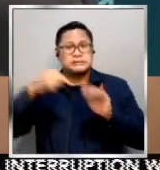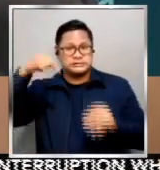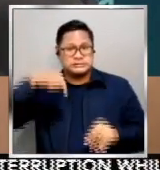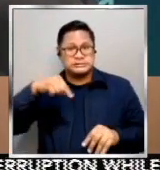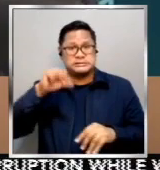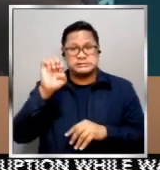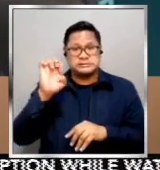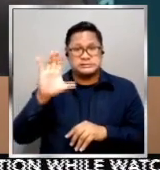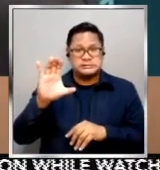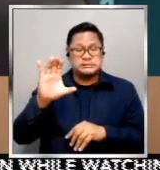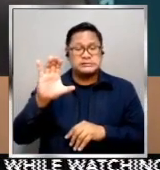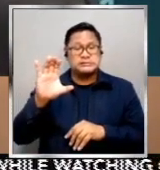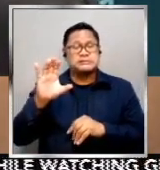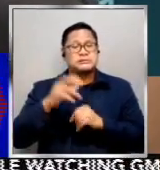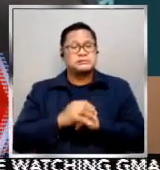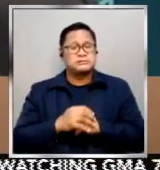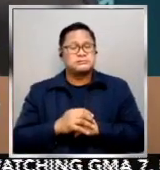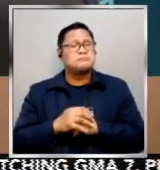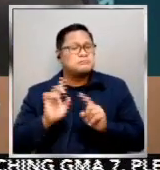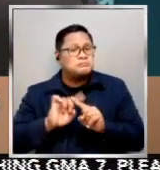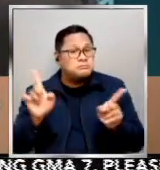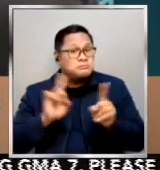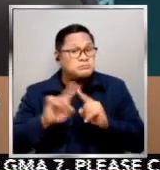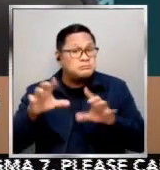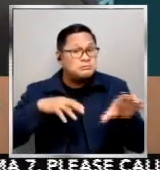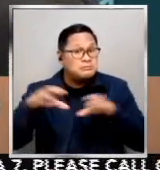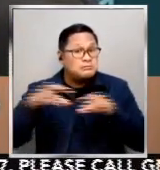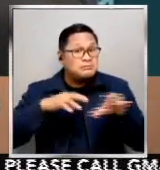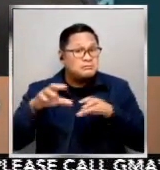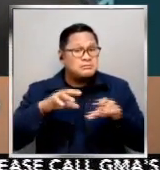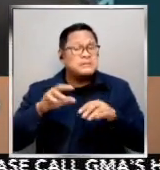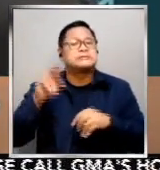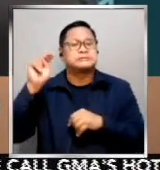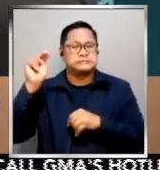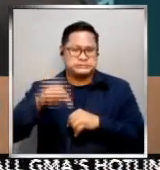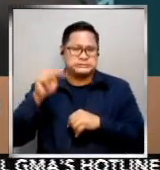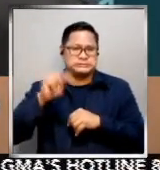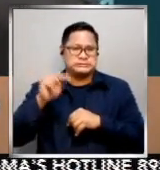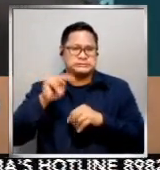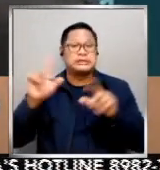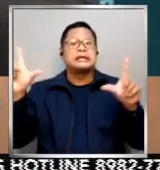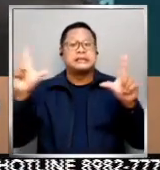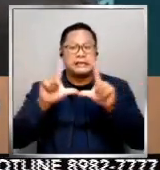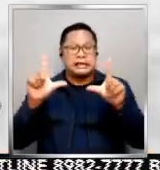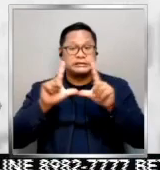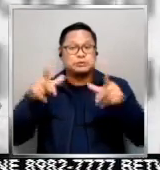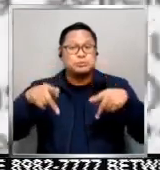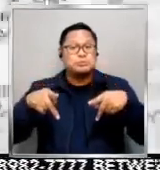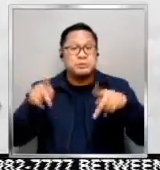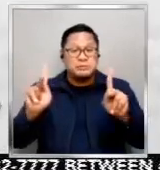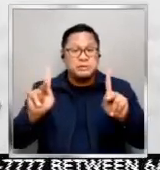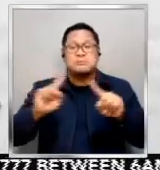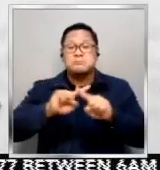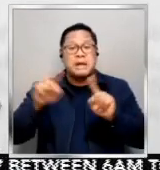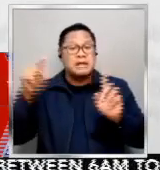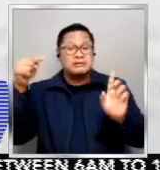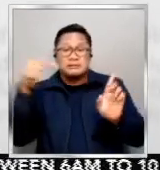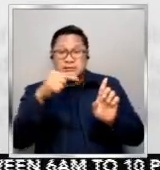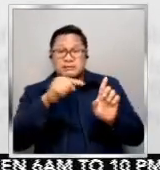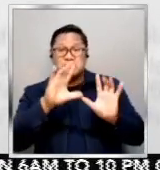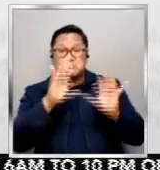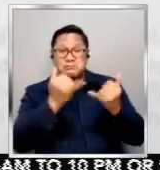pong mga gantong klaseng activity ay kailangan po ng lisensya o permit na wala si Lokal Plate. Ayon sa